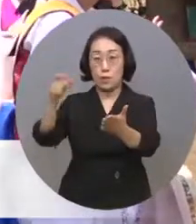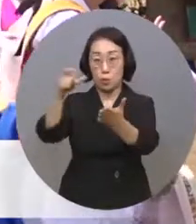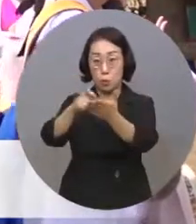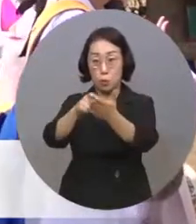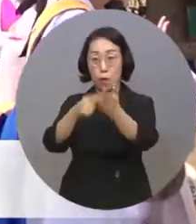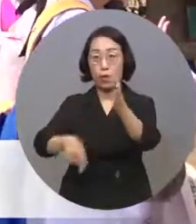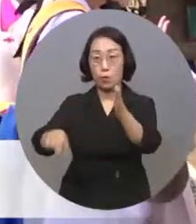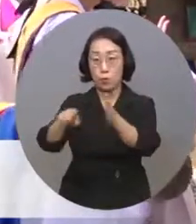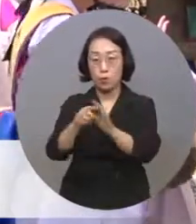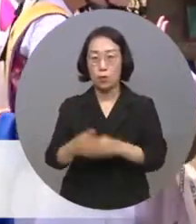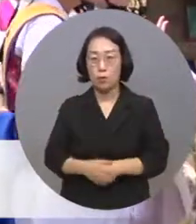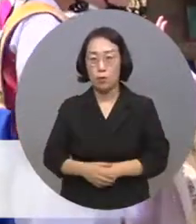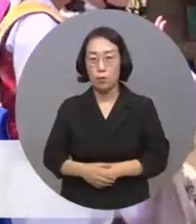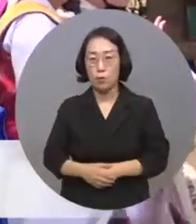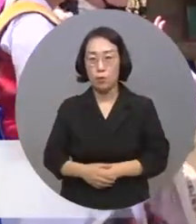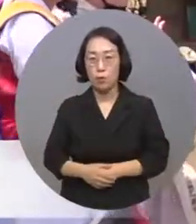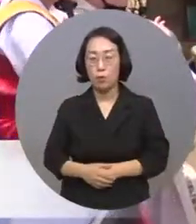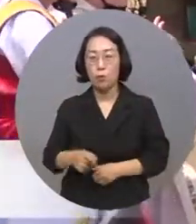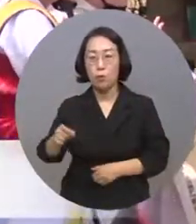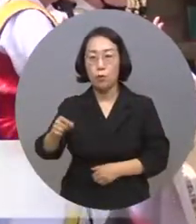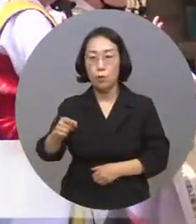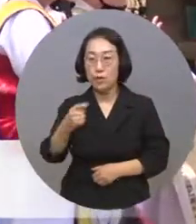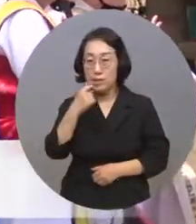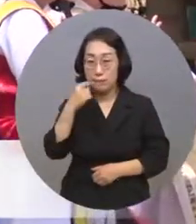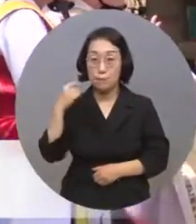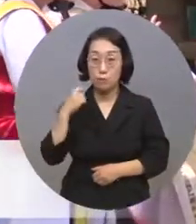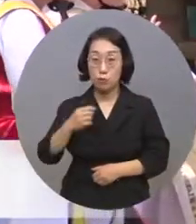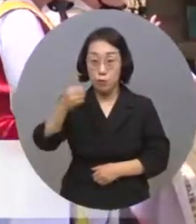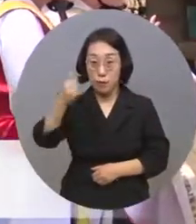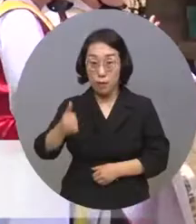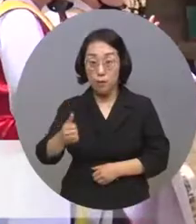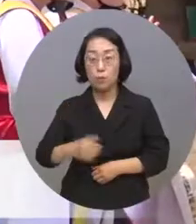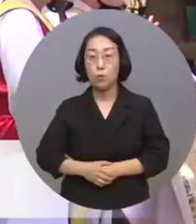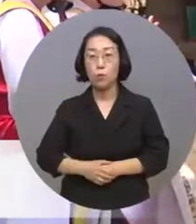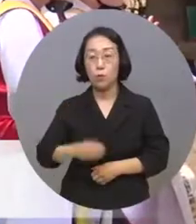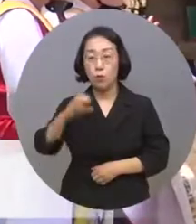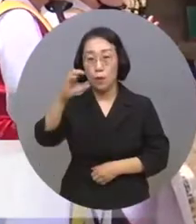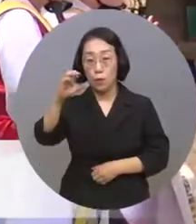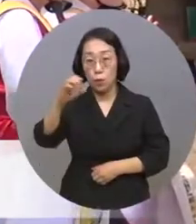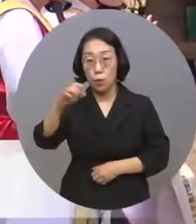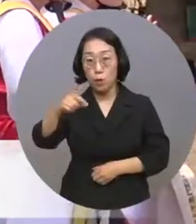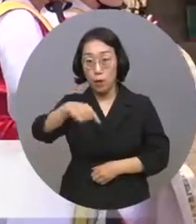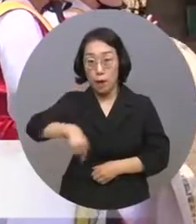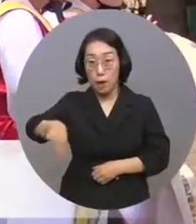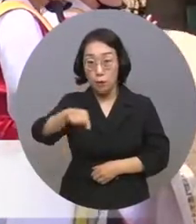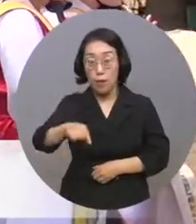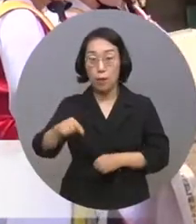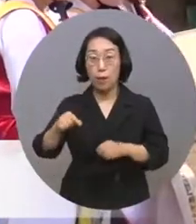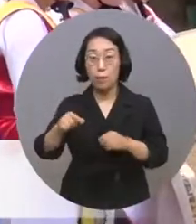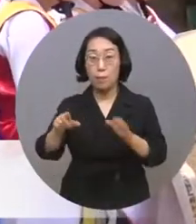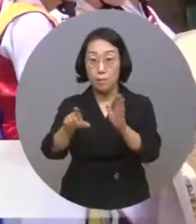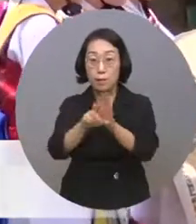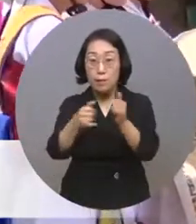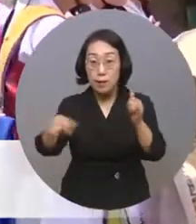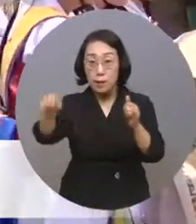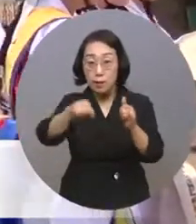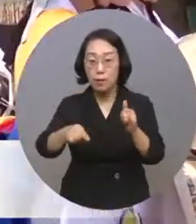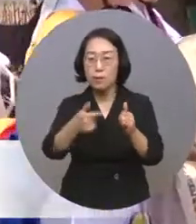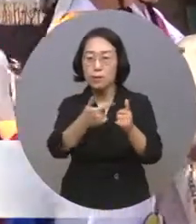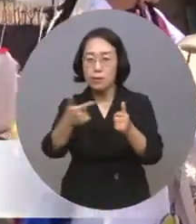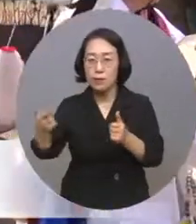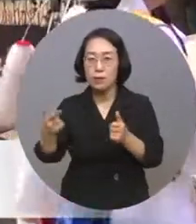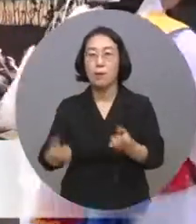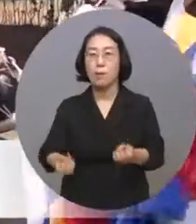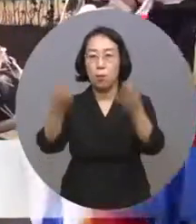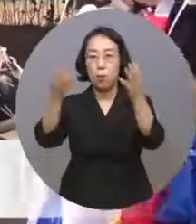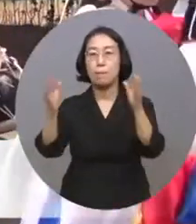이 신부님들과 합덕성당 신부님들과 천주교 신부님들이 많은 노력 끝에 오늘 이 큰 행사를 거행하게 되었습니다.